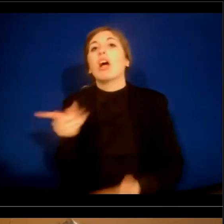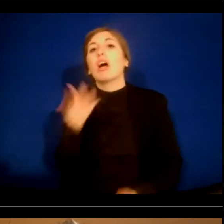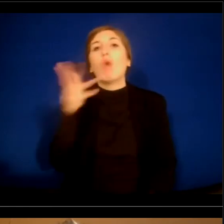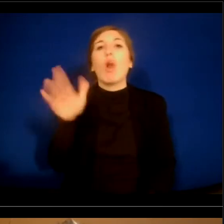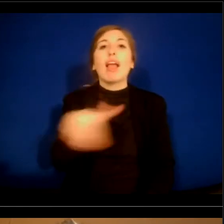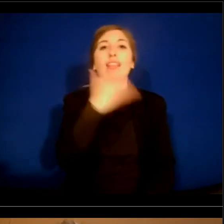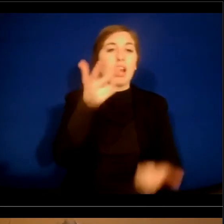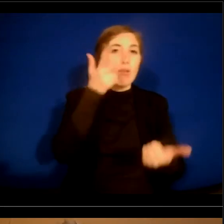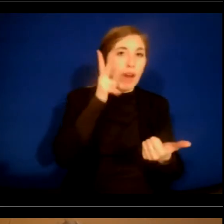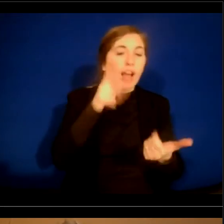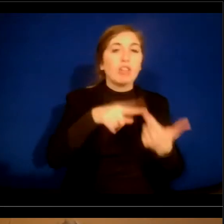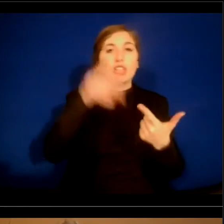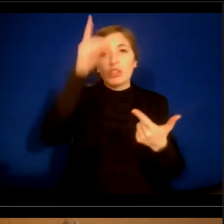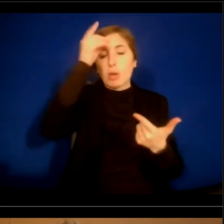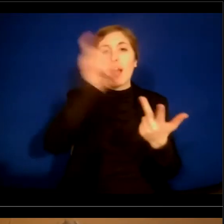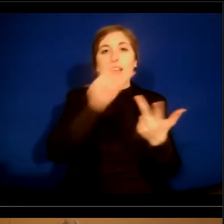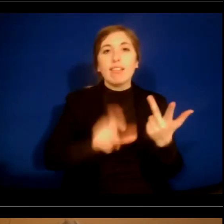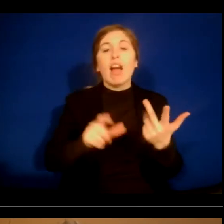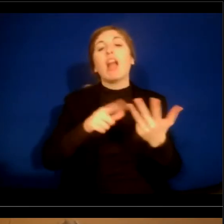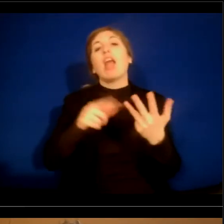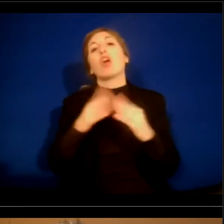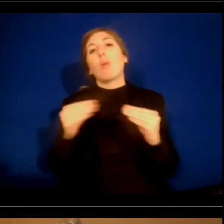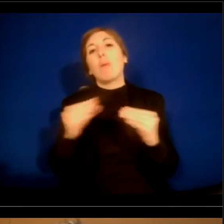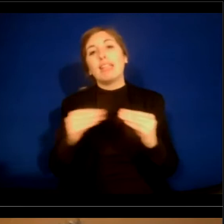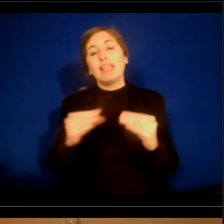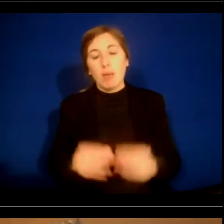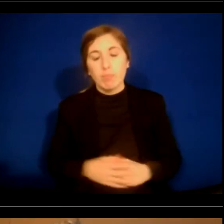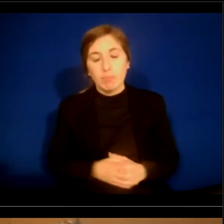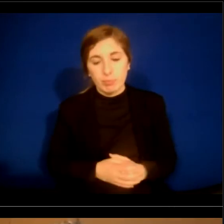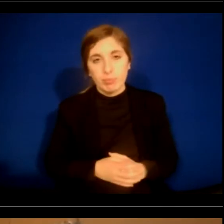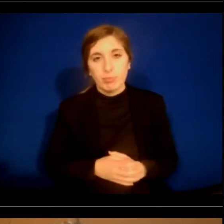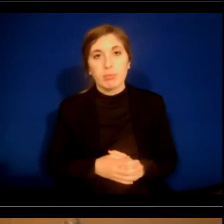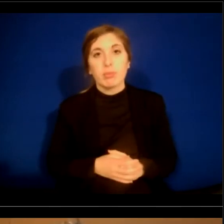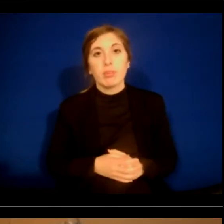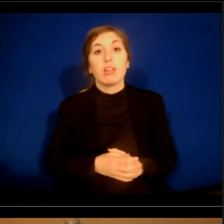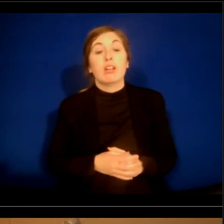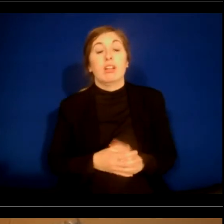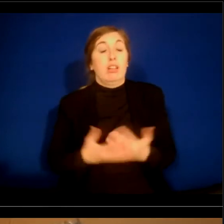Francia, Germania e Italia. Ora,